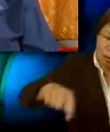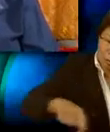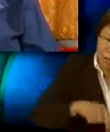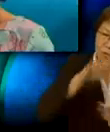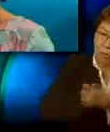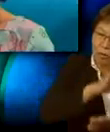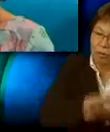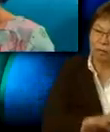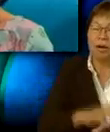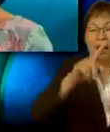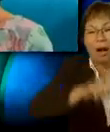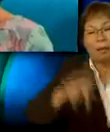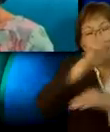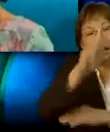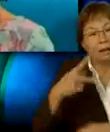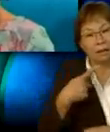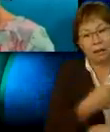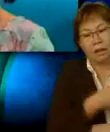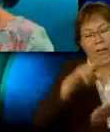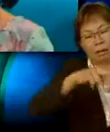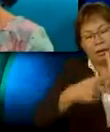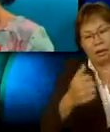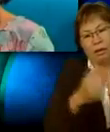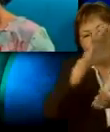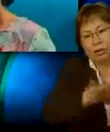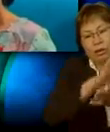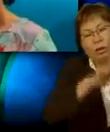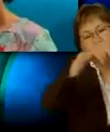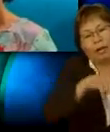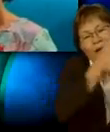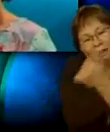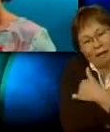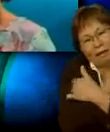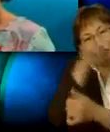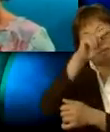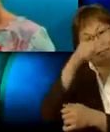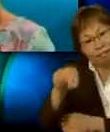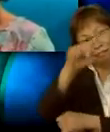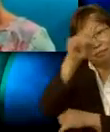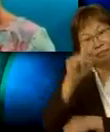sekolah. Apakah yang kita maksudkan dengan sekolah penyayang?